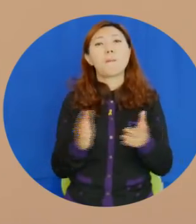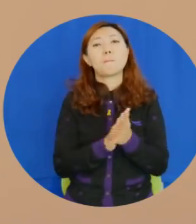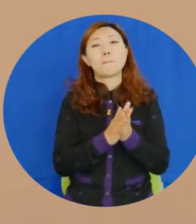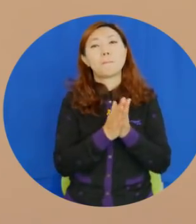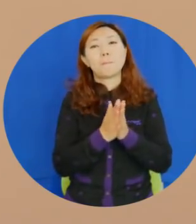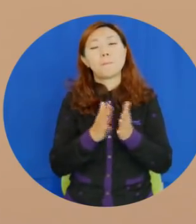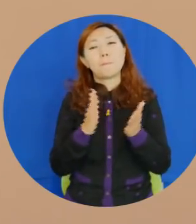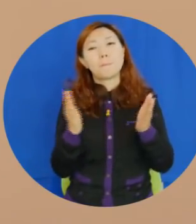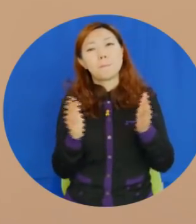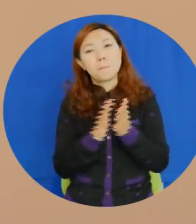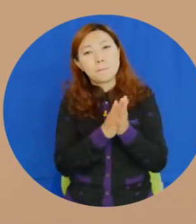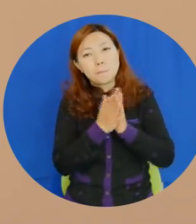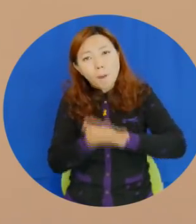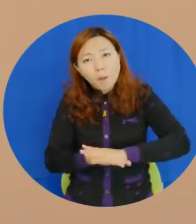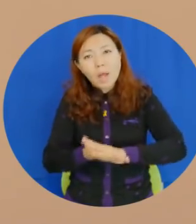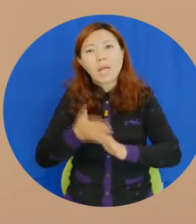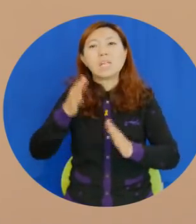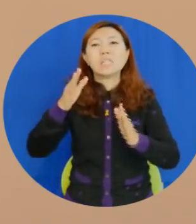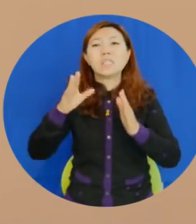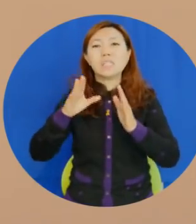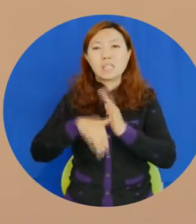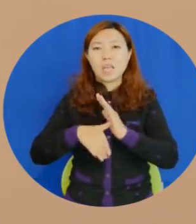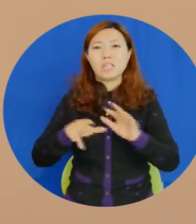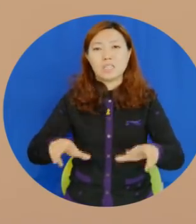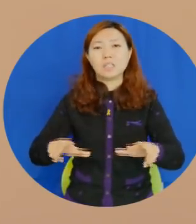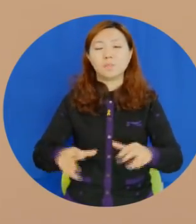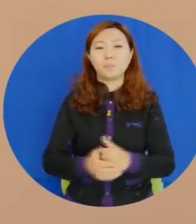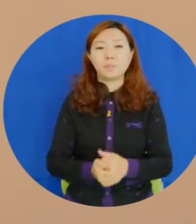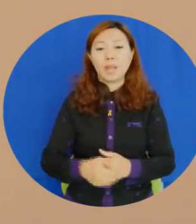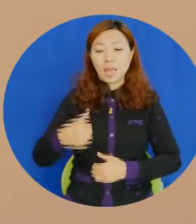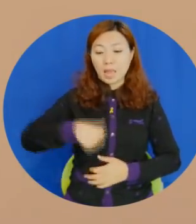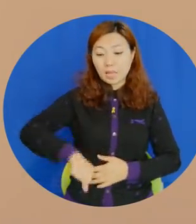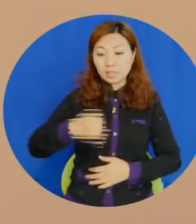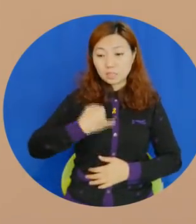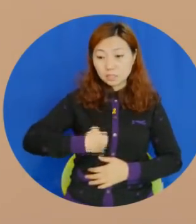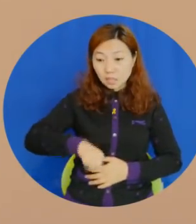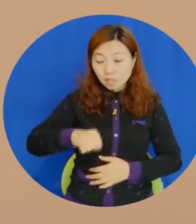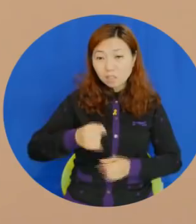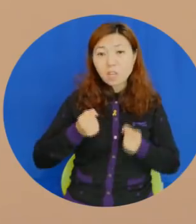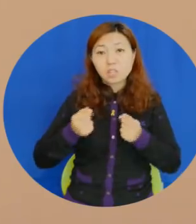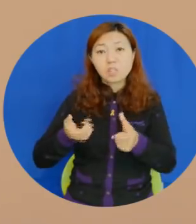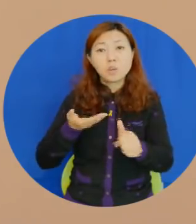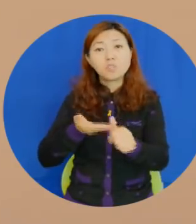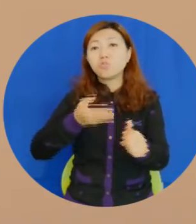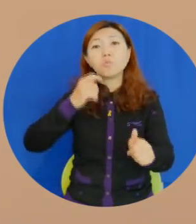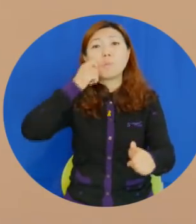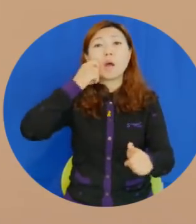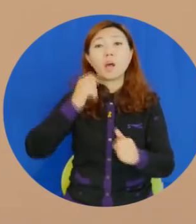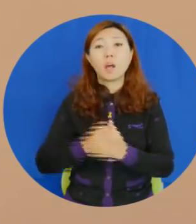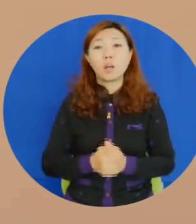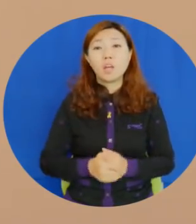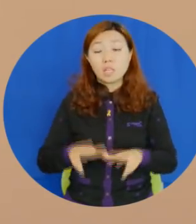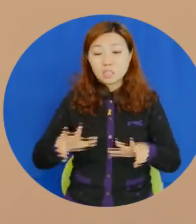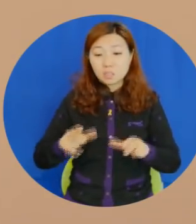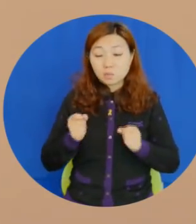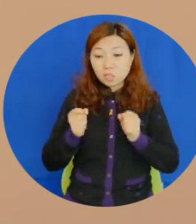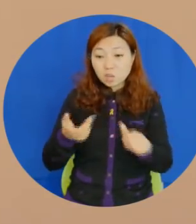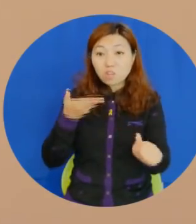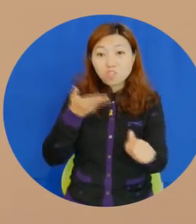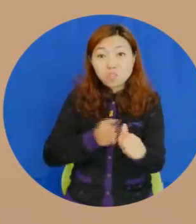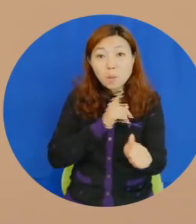그러니까 지금 변화기에 놓여 있다. 그래서 아이에게 부모가 기회를 줄 수가